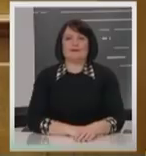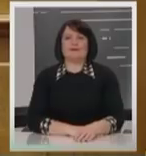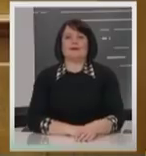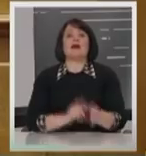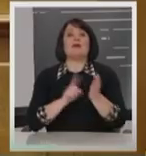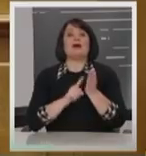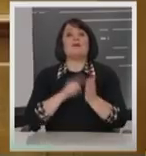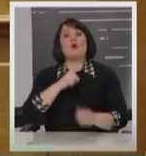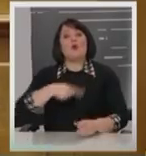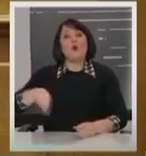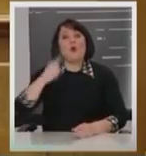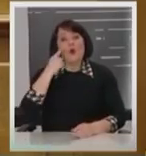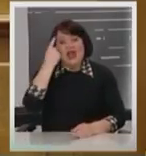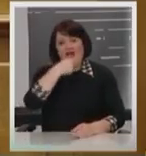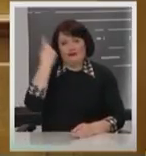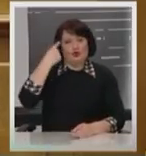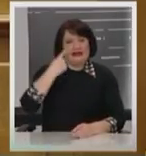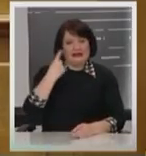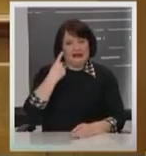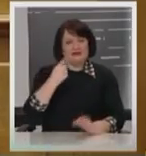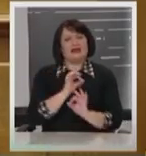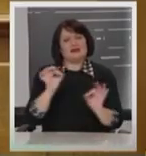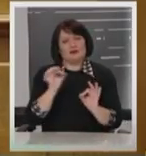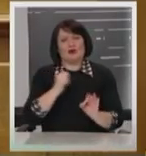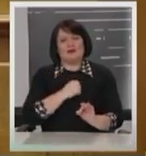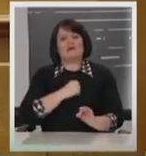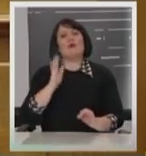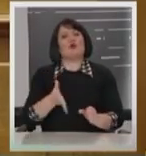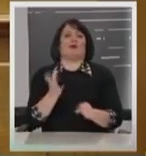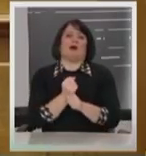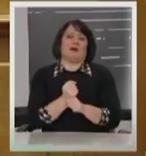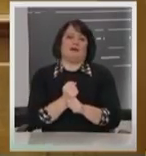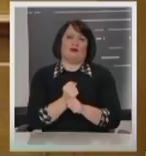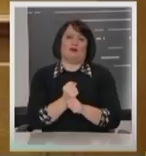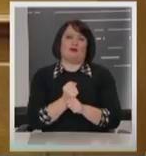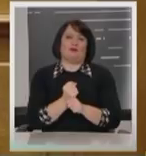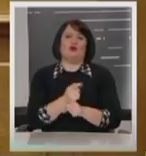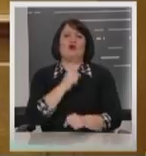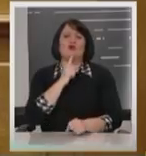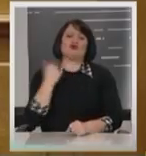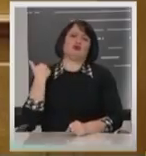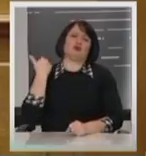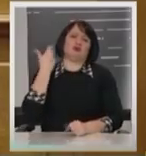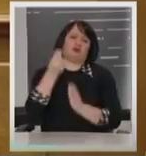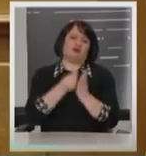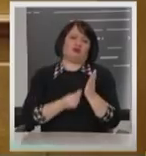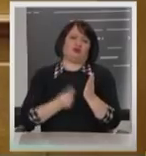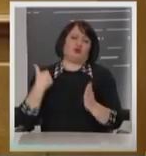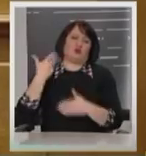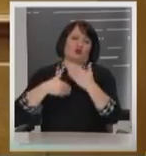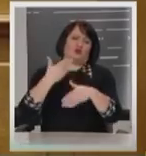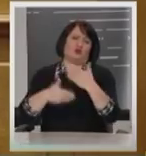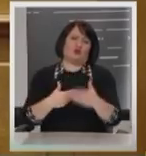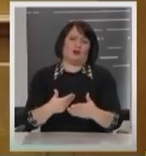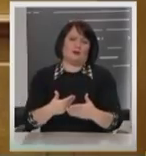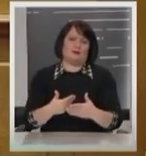μας και την πεποίθηση ότι μπορούμε να τα καταφέρουμε, όπως το έχουμε κάνει πολλές φορές στην ιστορία μας, κοντά